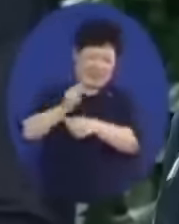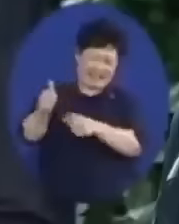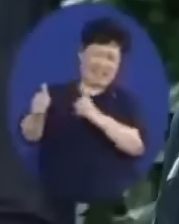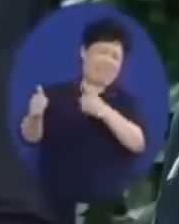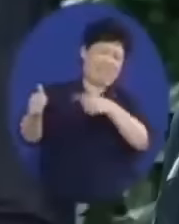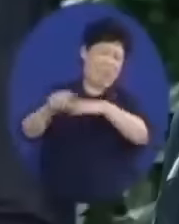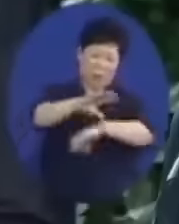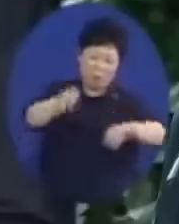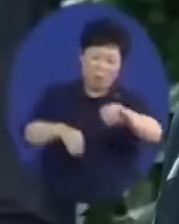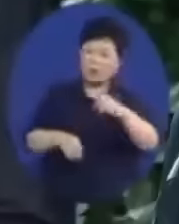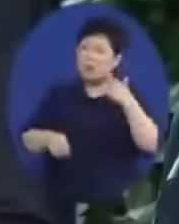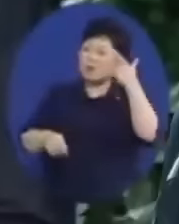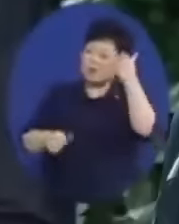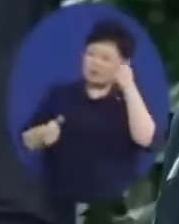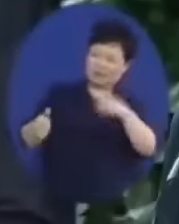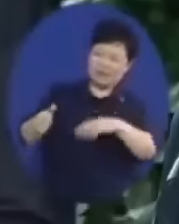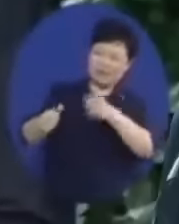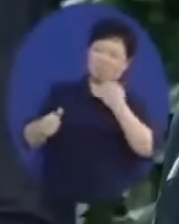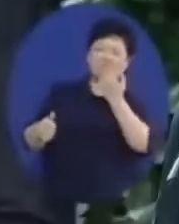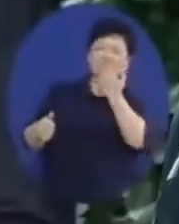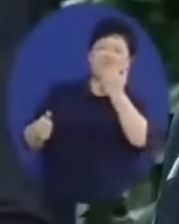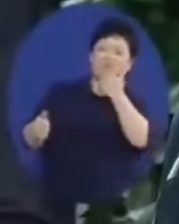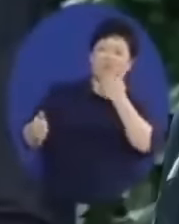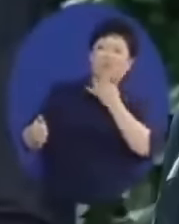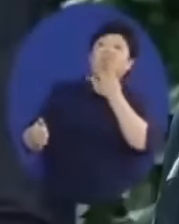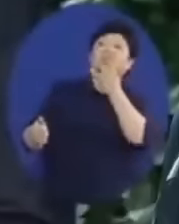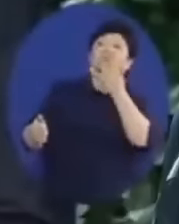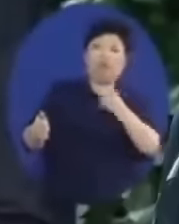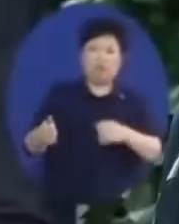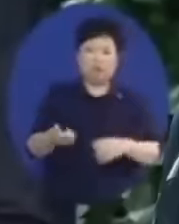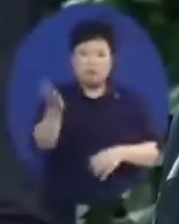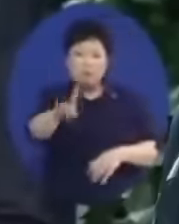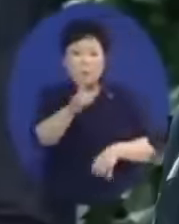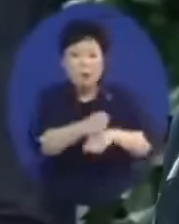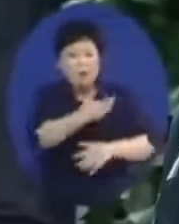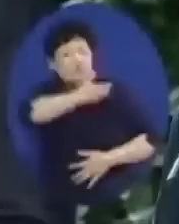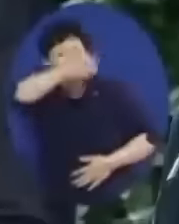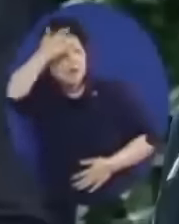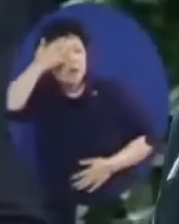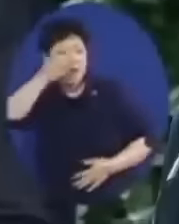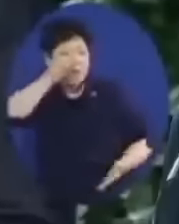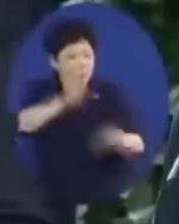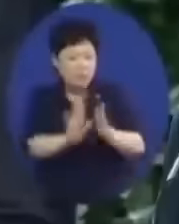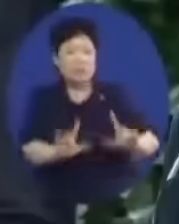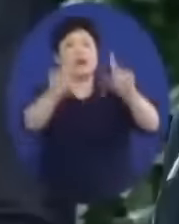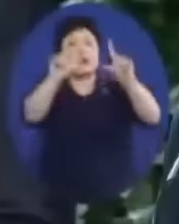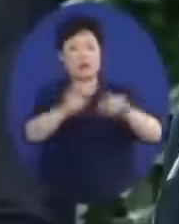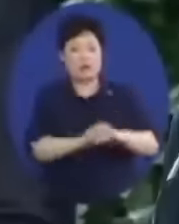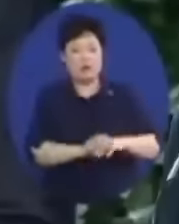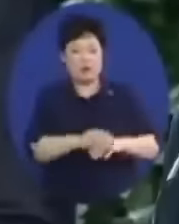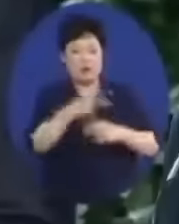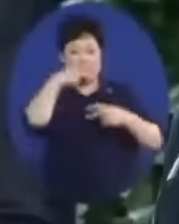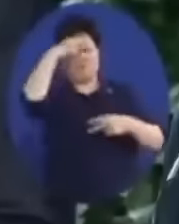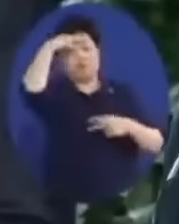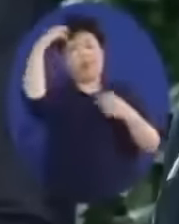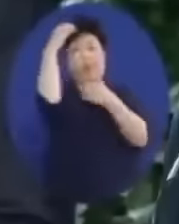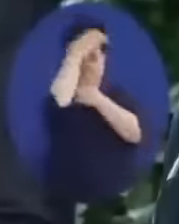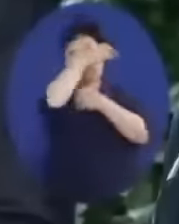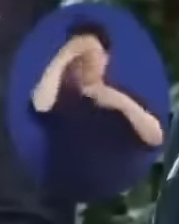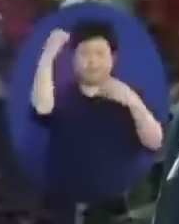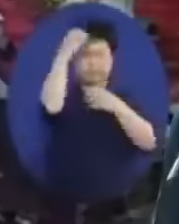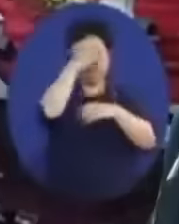뜹니까? 오히려 저에게 큰 소리 하셨습니다. 그런데 꿈에 본 그날에 술 취해서